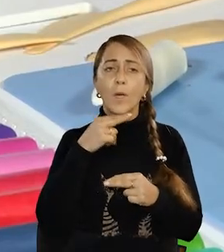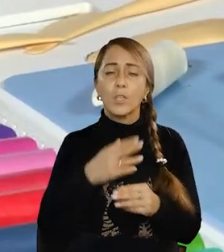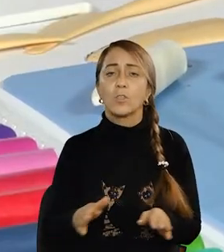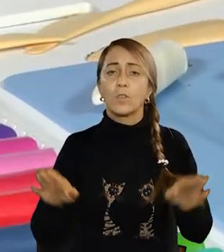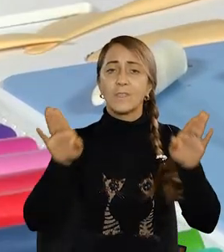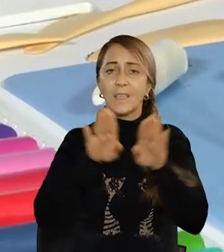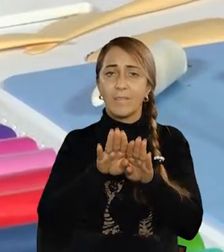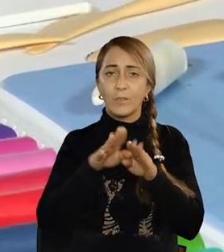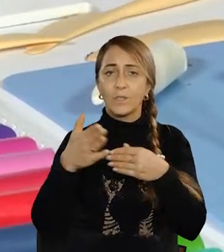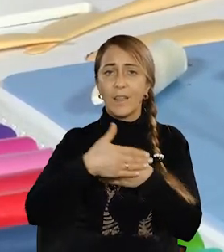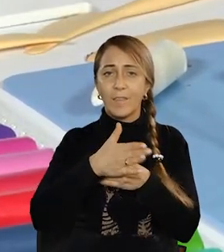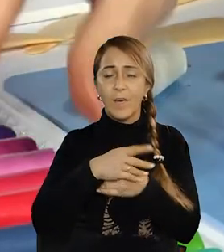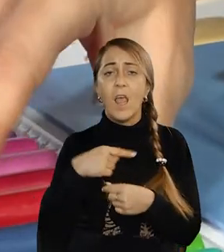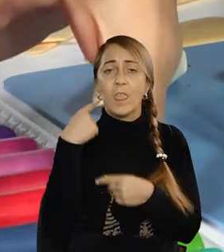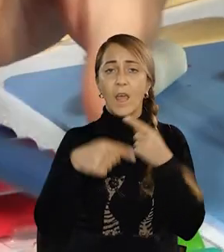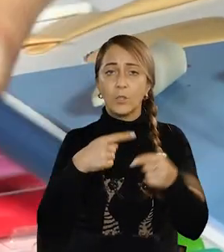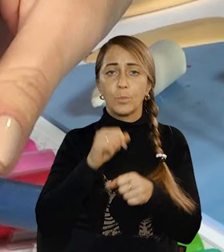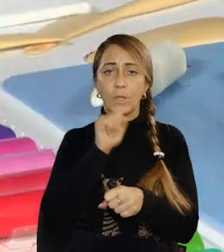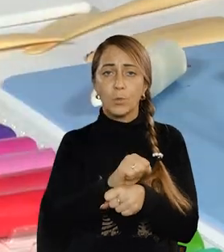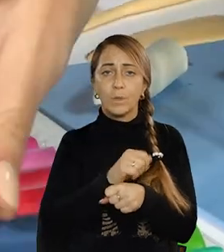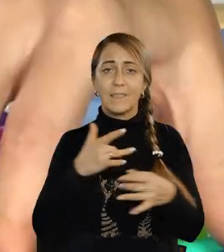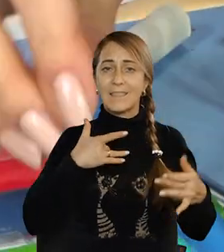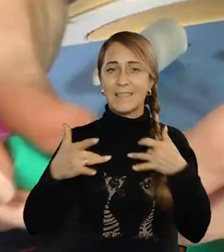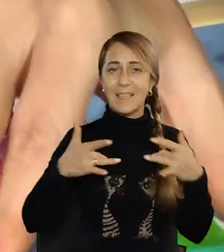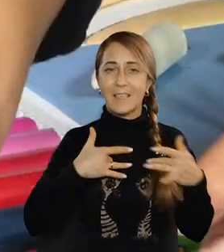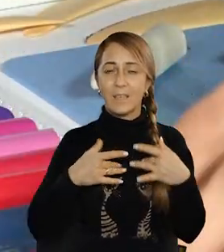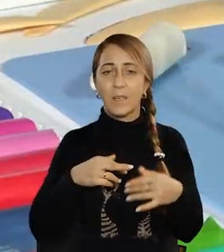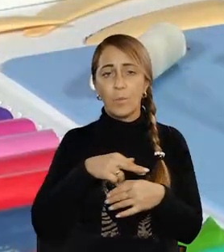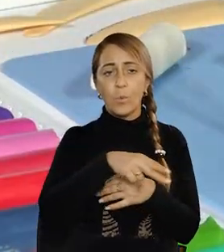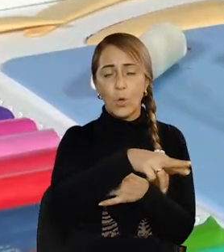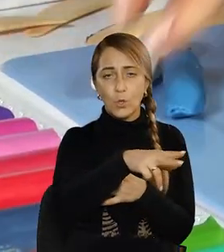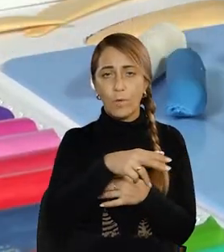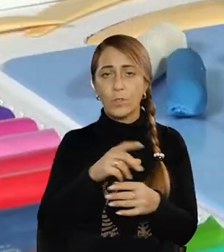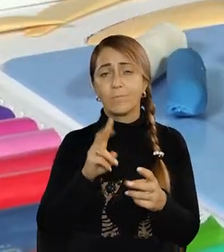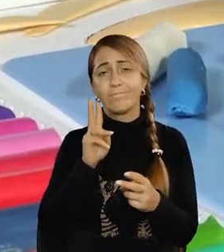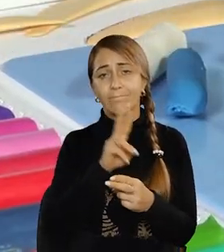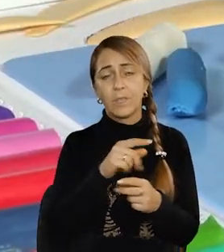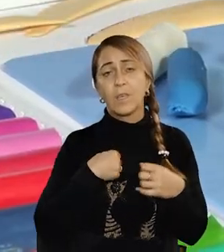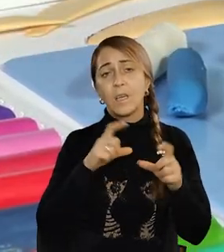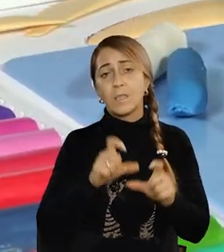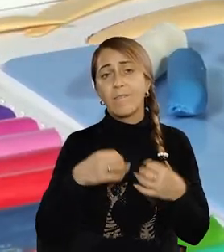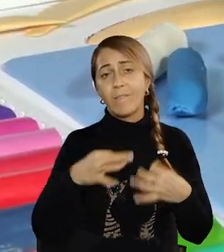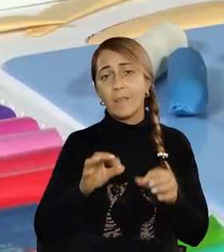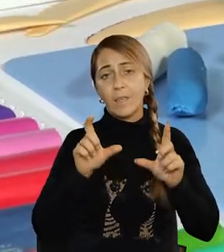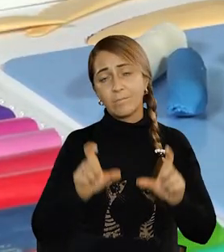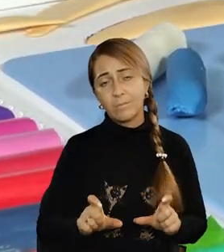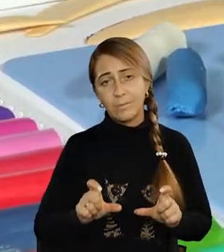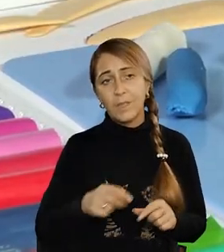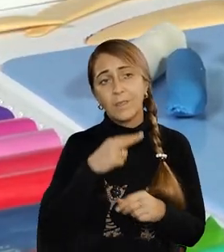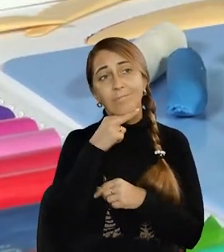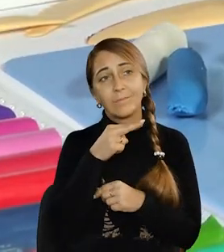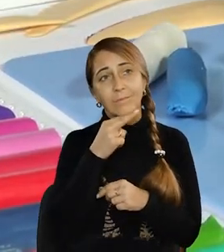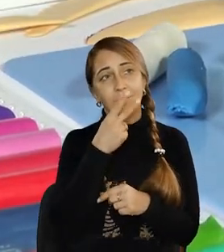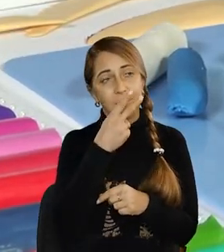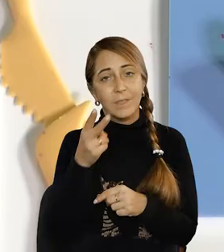двері зачиняються. Наступна зупинка – цирк». Пройшовши салоном, я присів на вільне місце і з цікавістю спостерігав